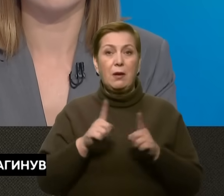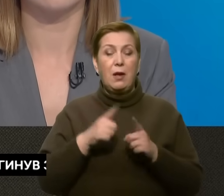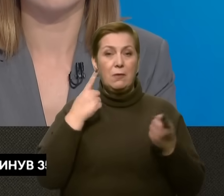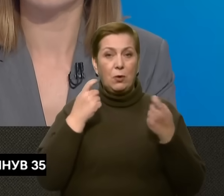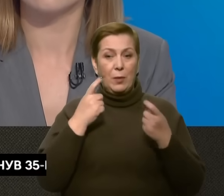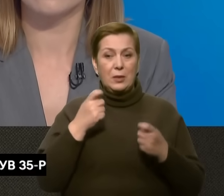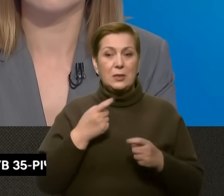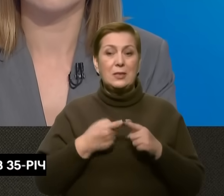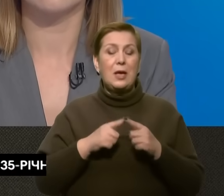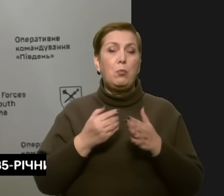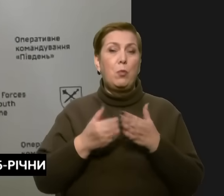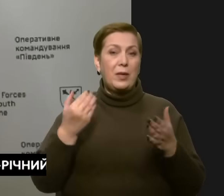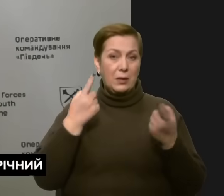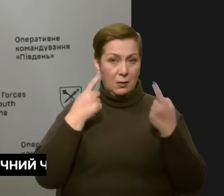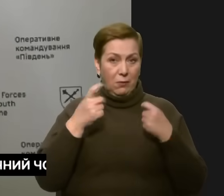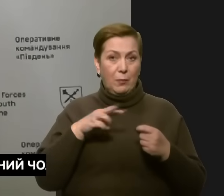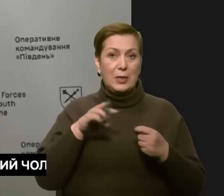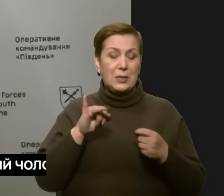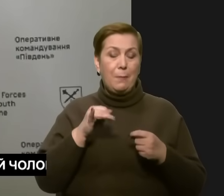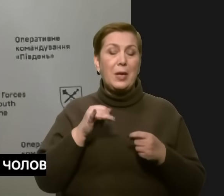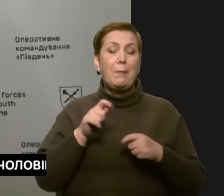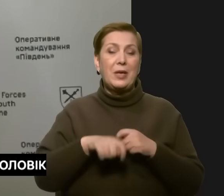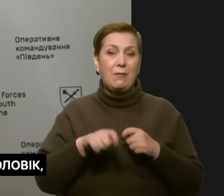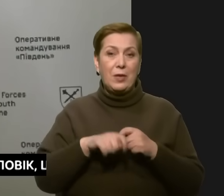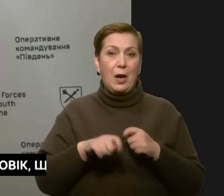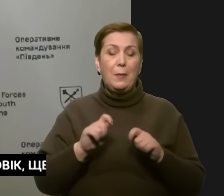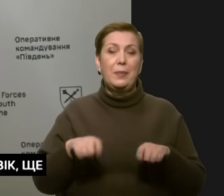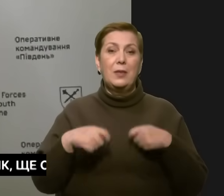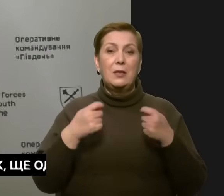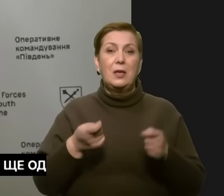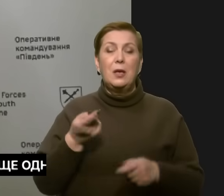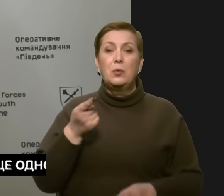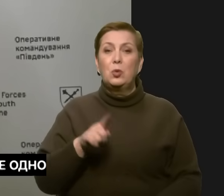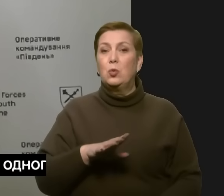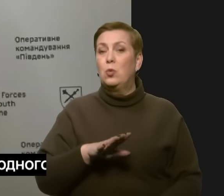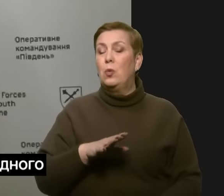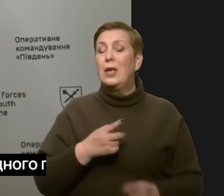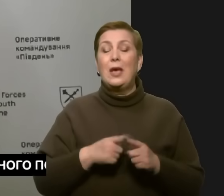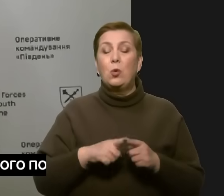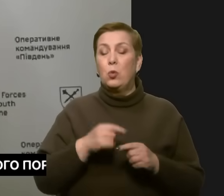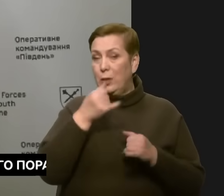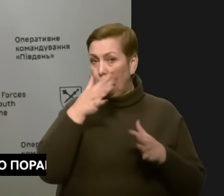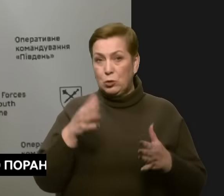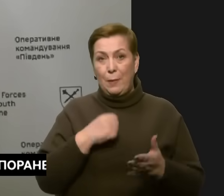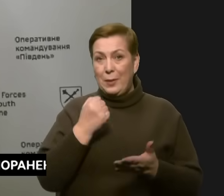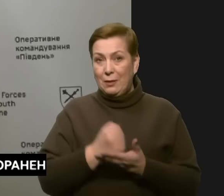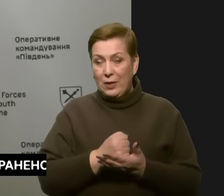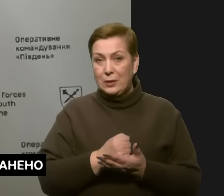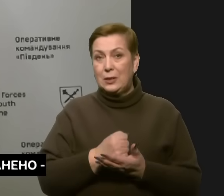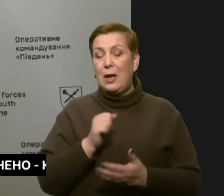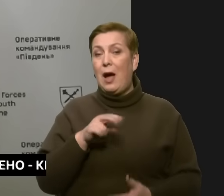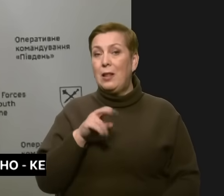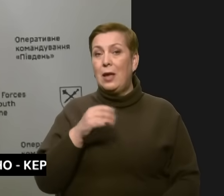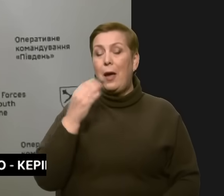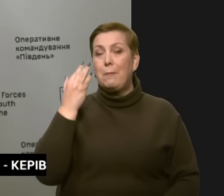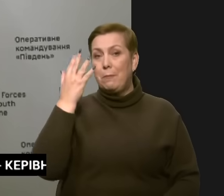Це попередня інформація, ми її перевіряємо, ми не даємо ту, яку не змогли підтвердити, але